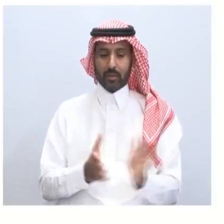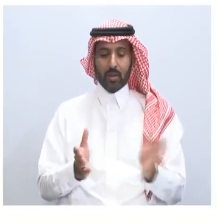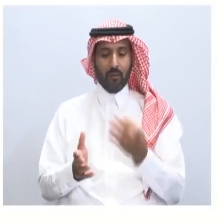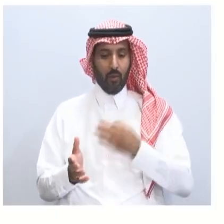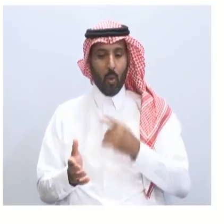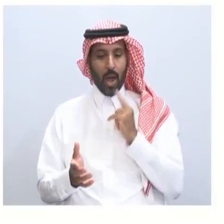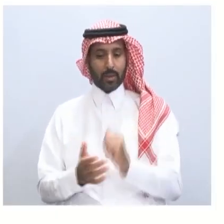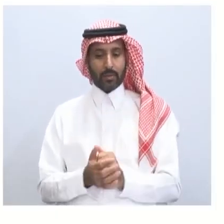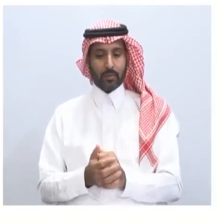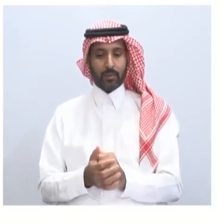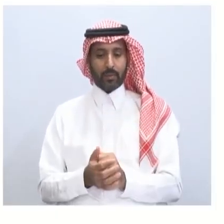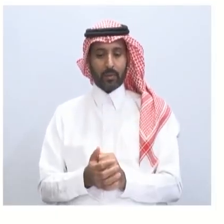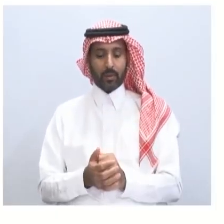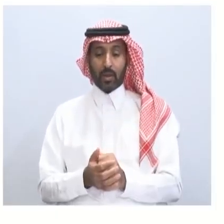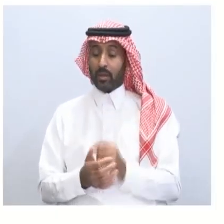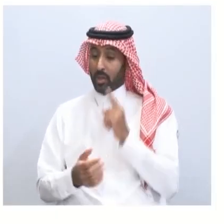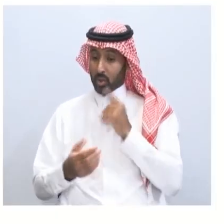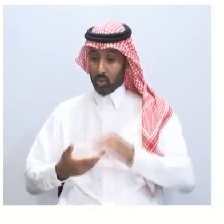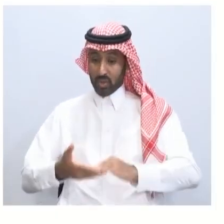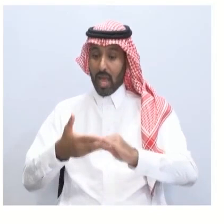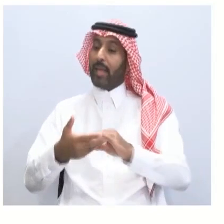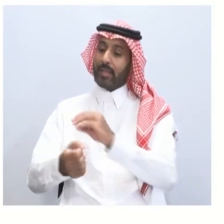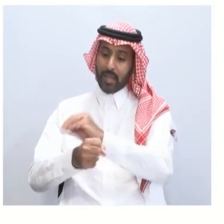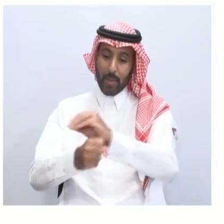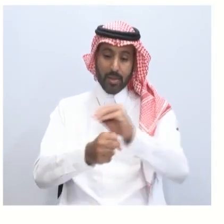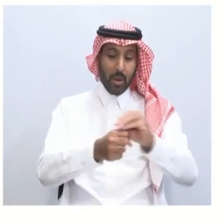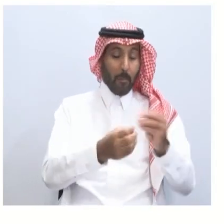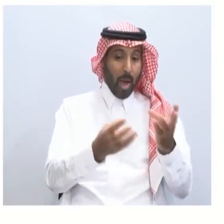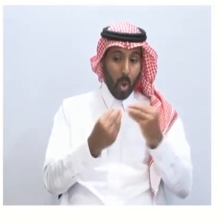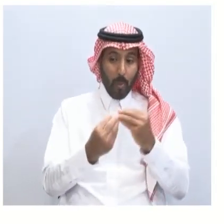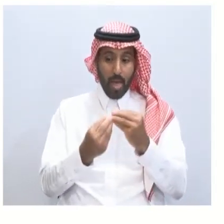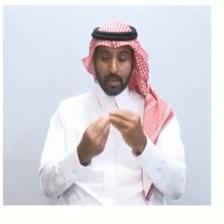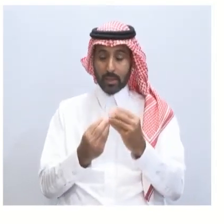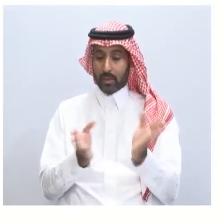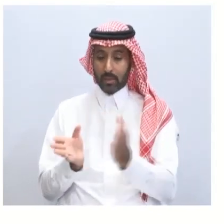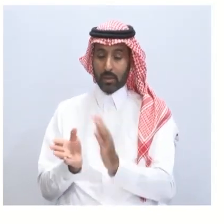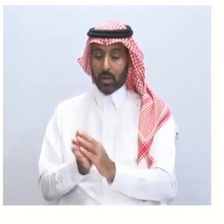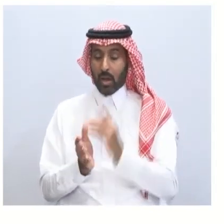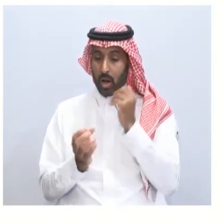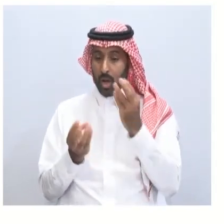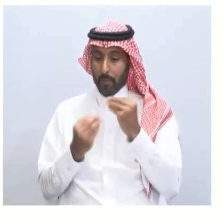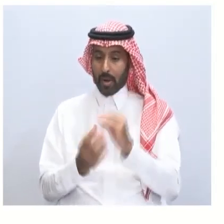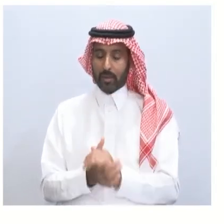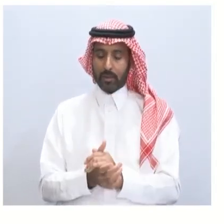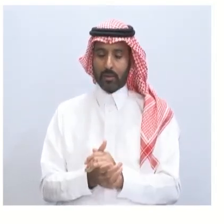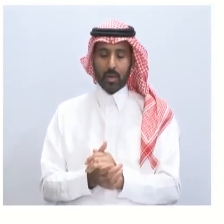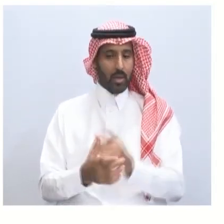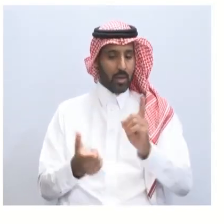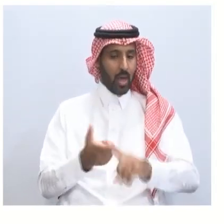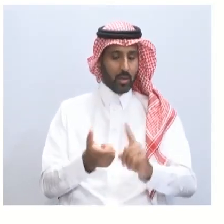فوائد التعاون اولا يساعد على تبادل المعلومات والخبرات